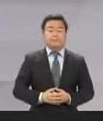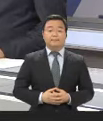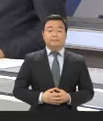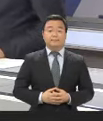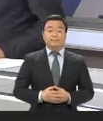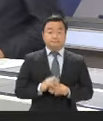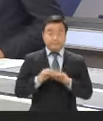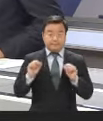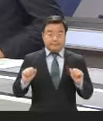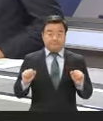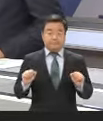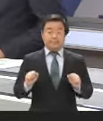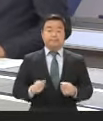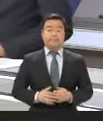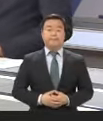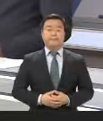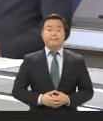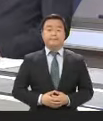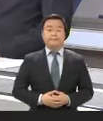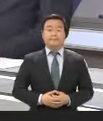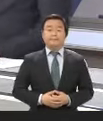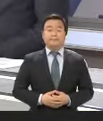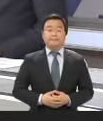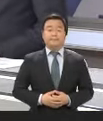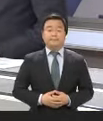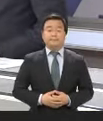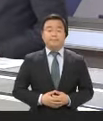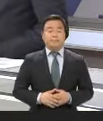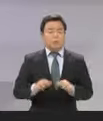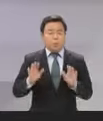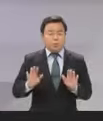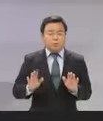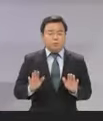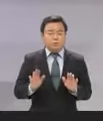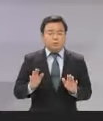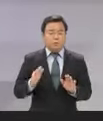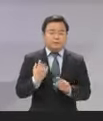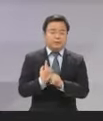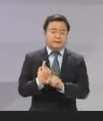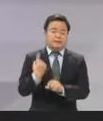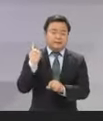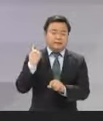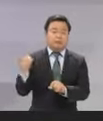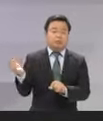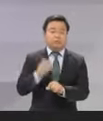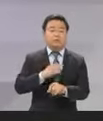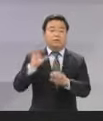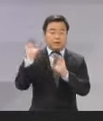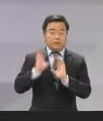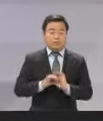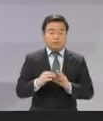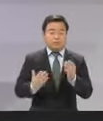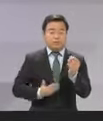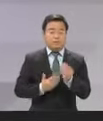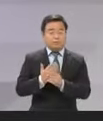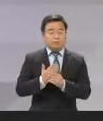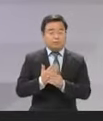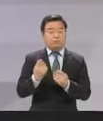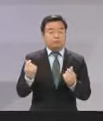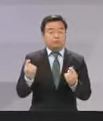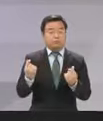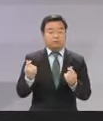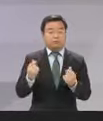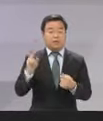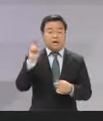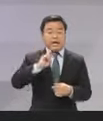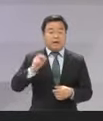어서 오시죠. 안녕하세요. 네, 안녕하십니까. 자, 오늘은 지난해부터 좀 이어진 사건이라고 볼 수 있을 것 같아요. 이 가수 겸